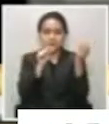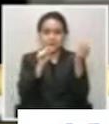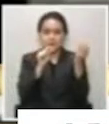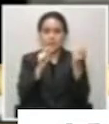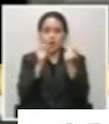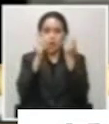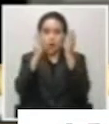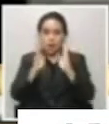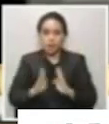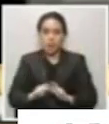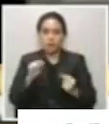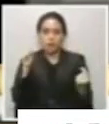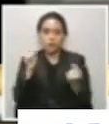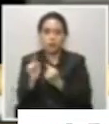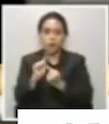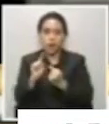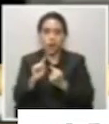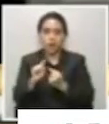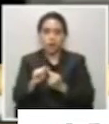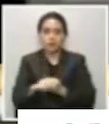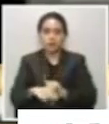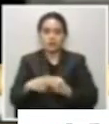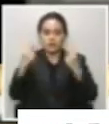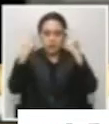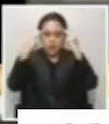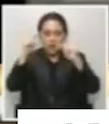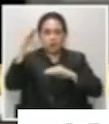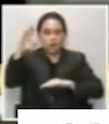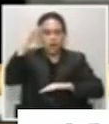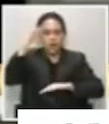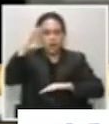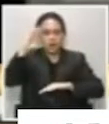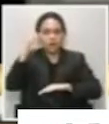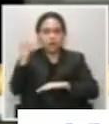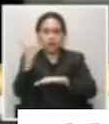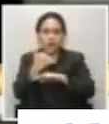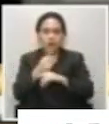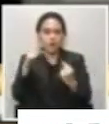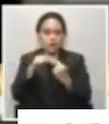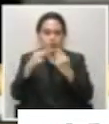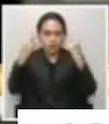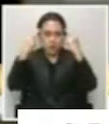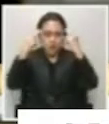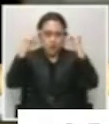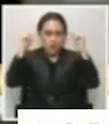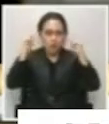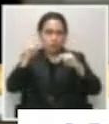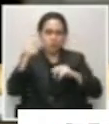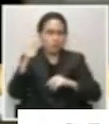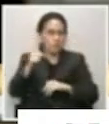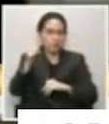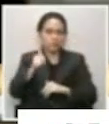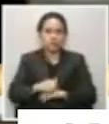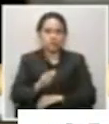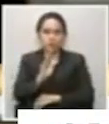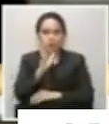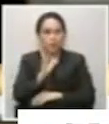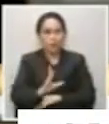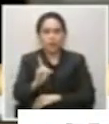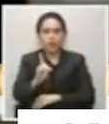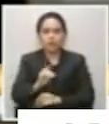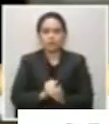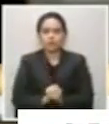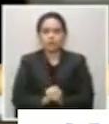เพื่อพลเอกประยุทธ์จันทร์โอชาเป็นนายกรัฐมนตรีเท่านั้นในคลิ